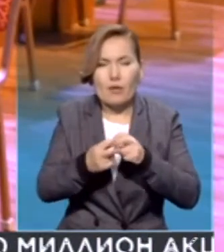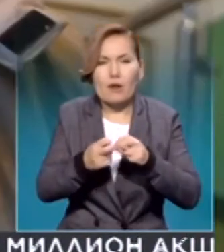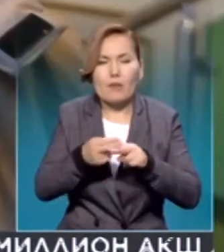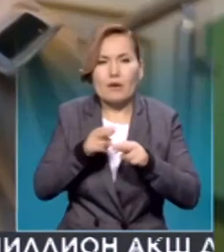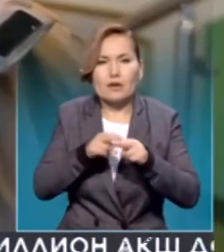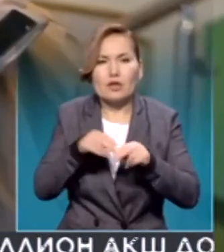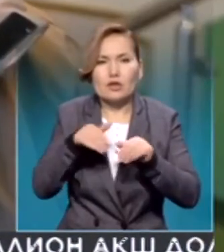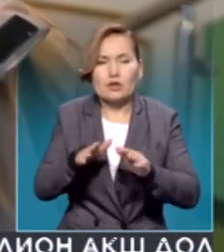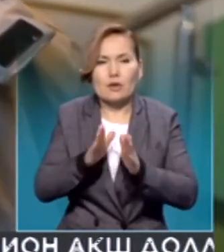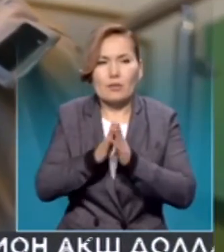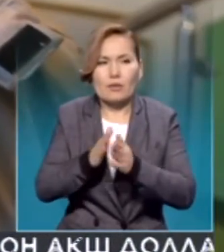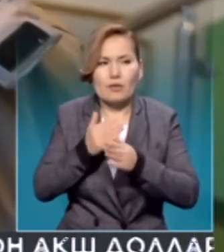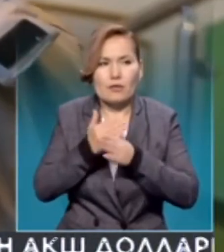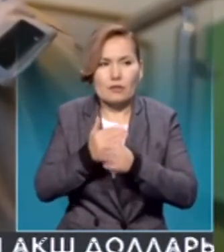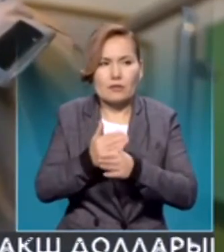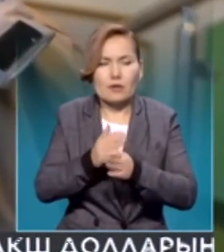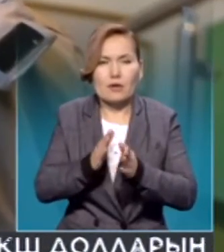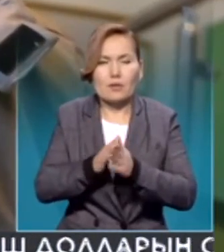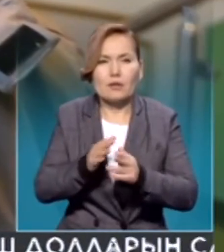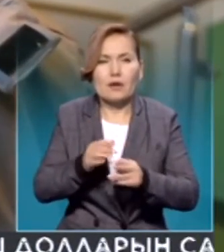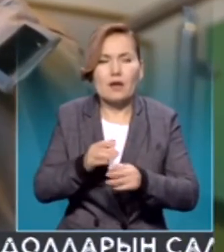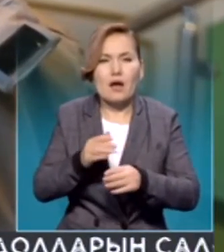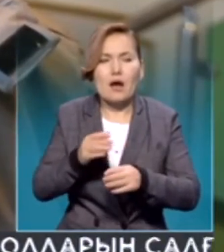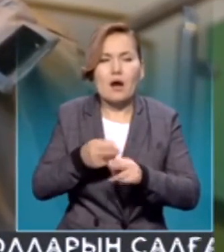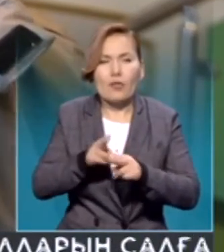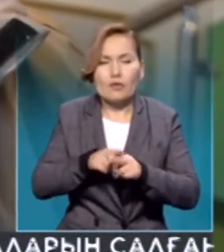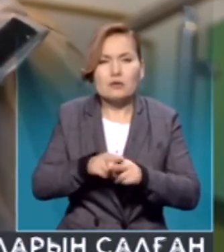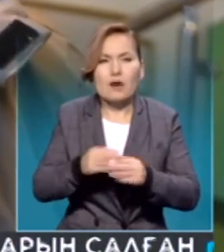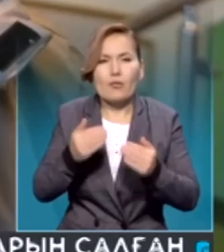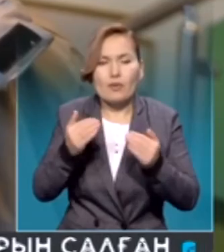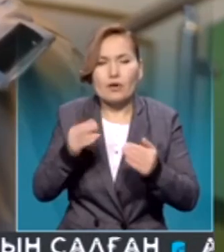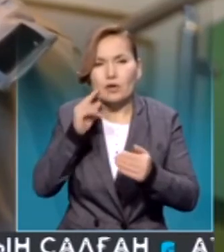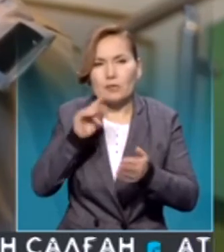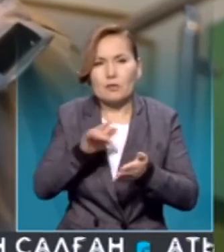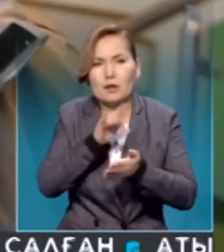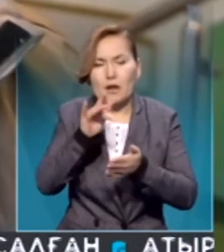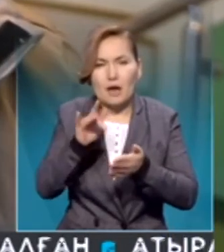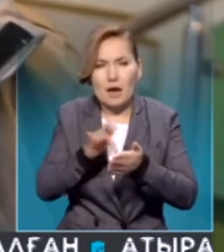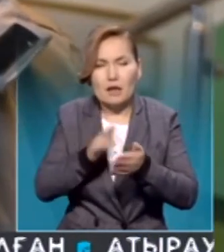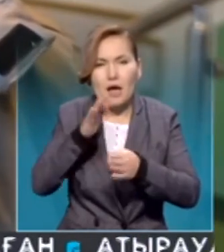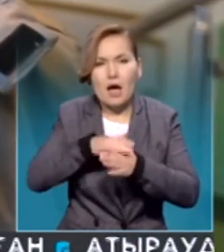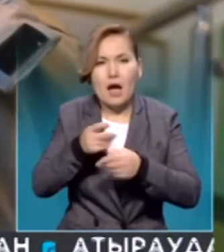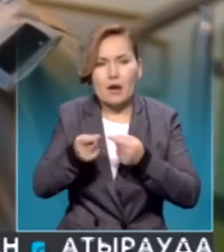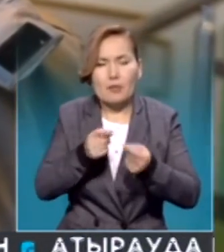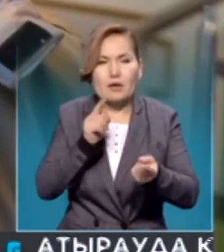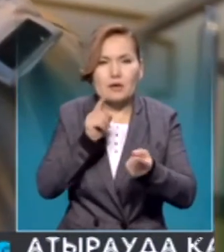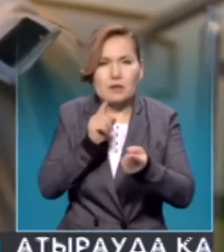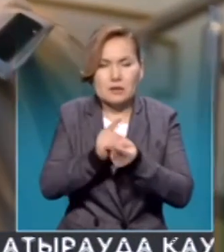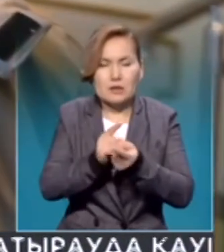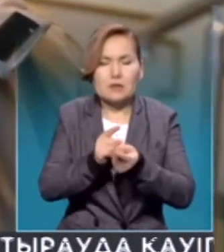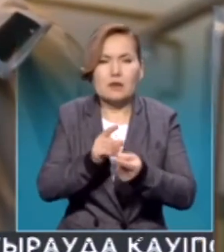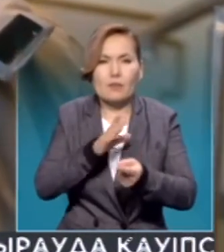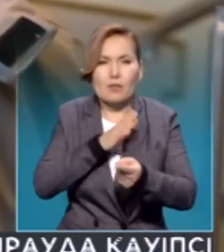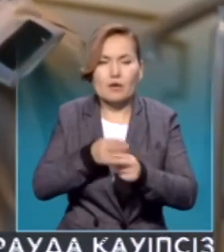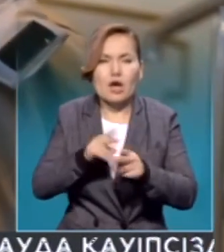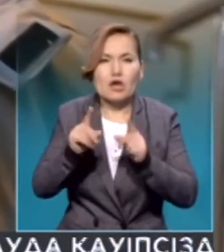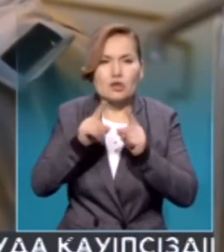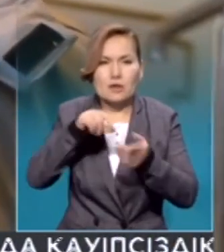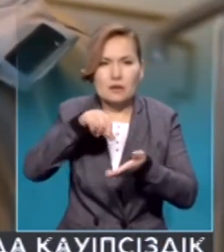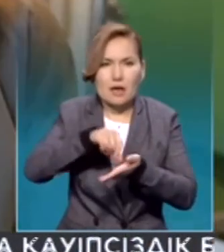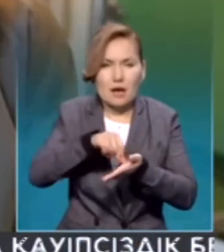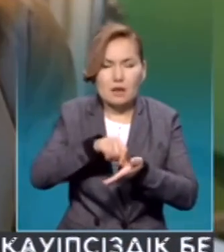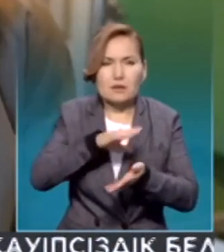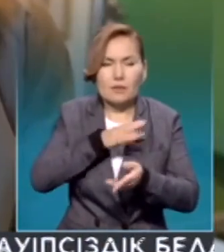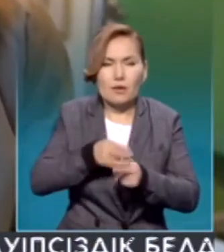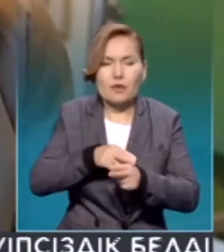сұранды. Әдетте енді әкімнің алдына кіре алмаймыз ғой. Мына бүгін жиналыс жасады. Осы жиналыстың